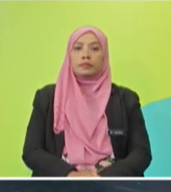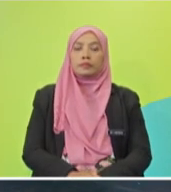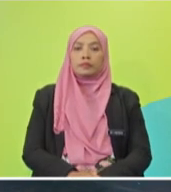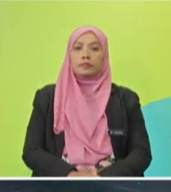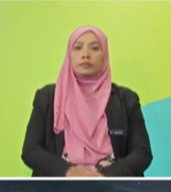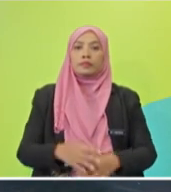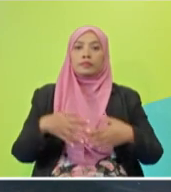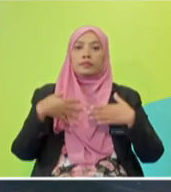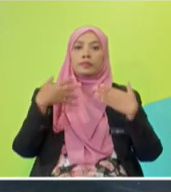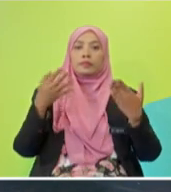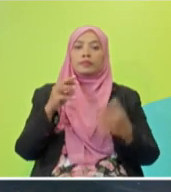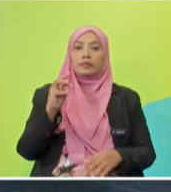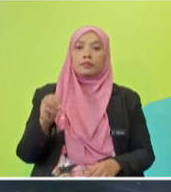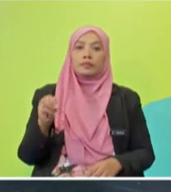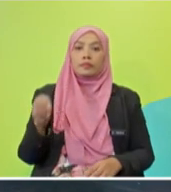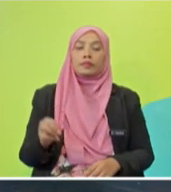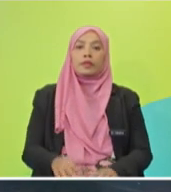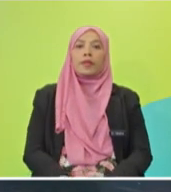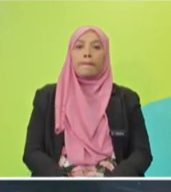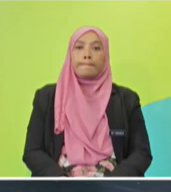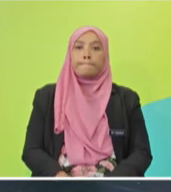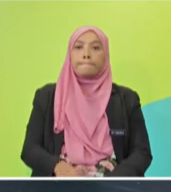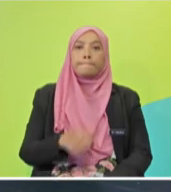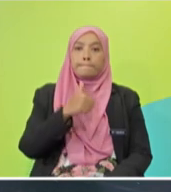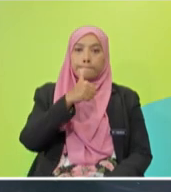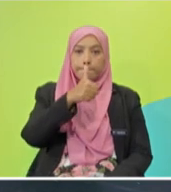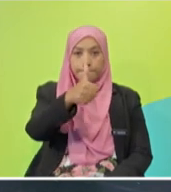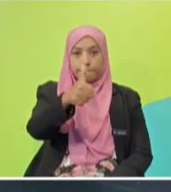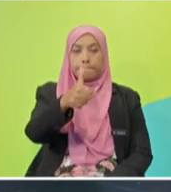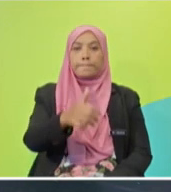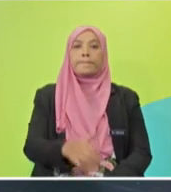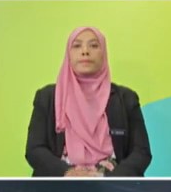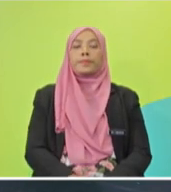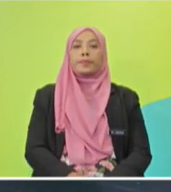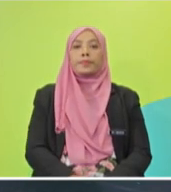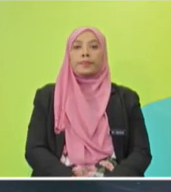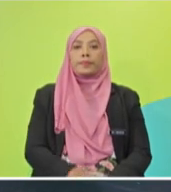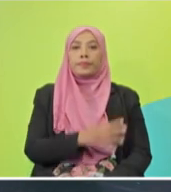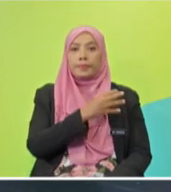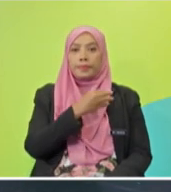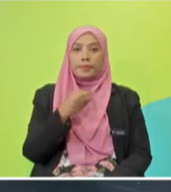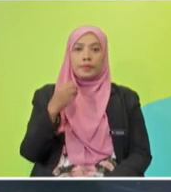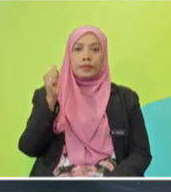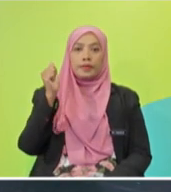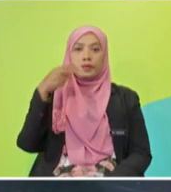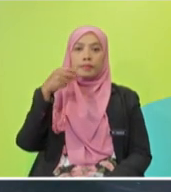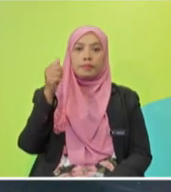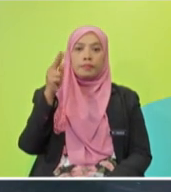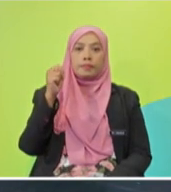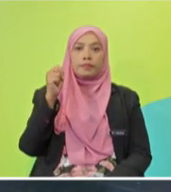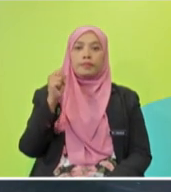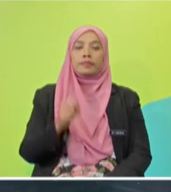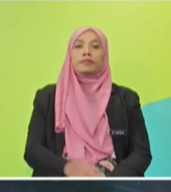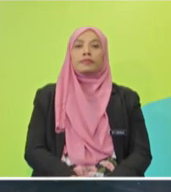dalam talian? Prestasi murid-murid kita hari ini semua bagus, termasuk Sean. Kita tambah lagi 5